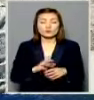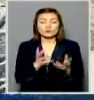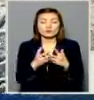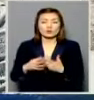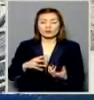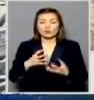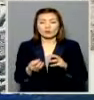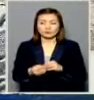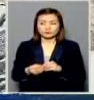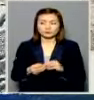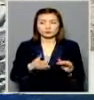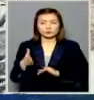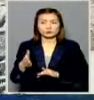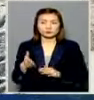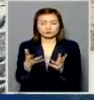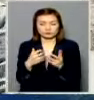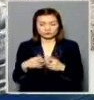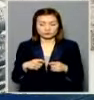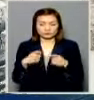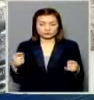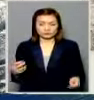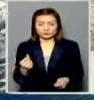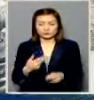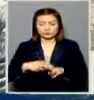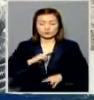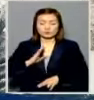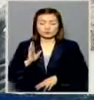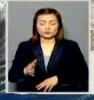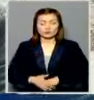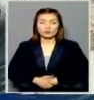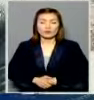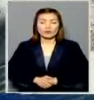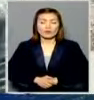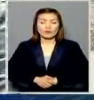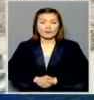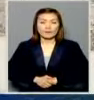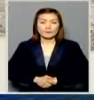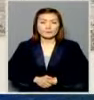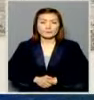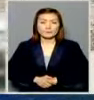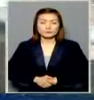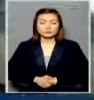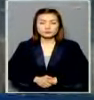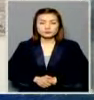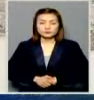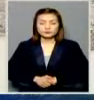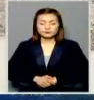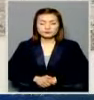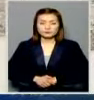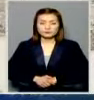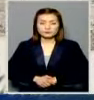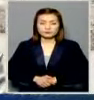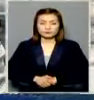санын барлығын алдағы уақытта шығарамыз ресми түрде. Қазірге біздер жинақтап отыр санын. Зардап шеккен кәсіпкерлердің,